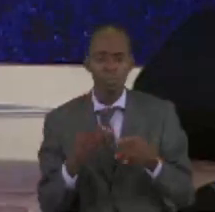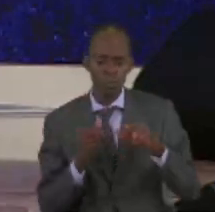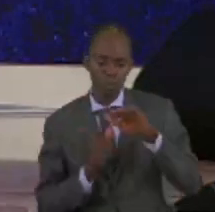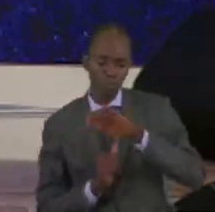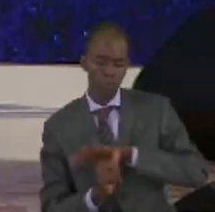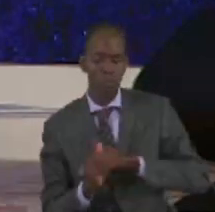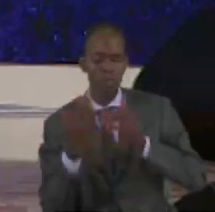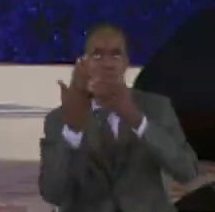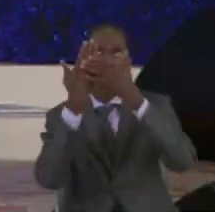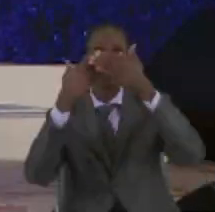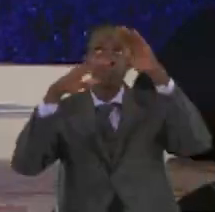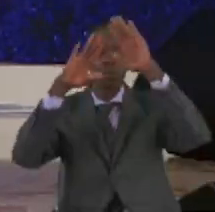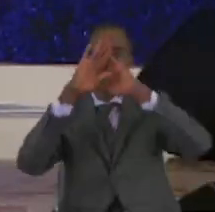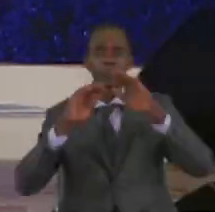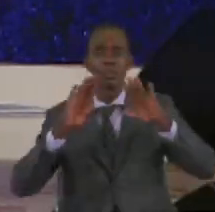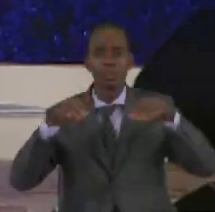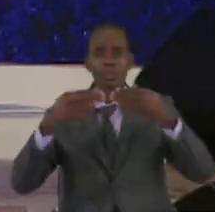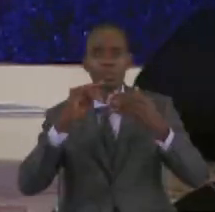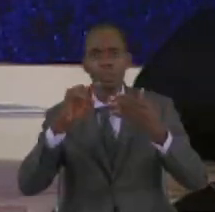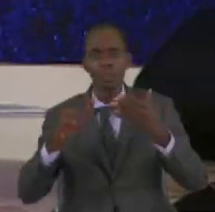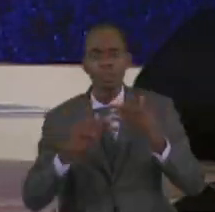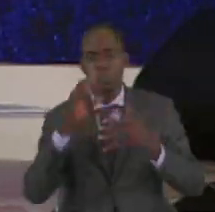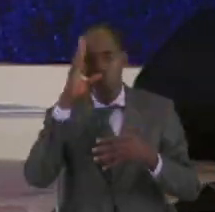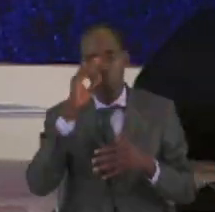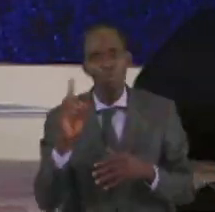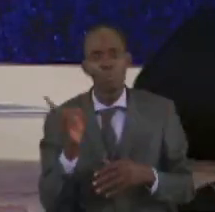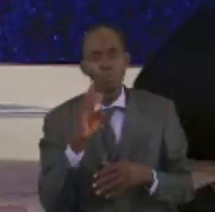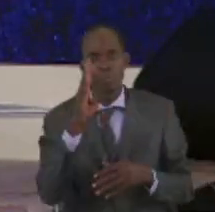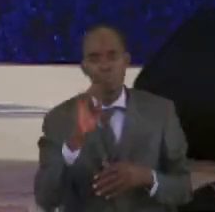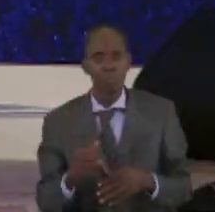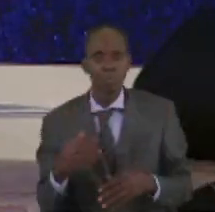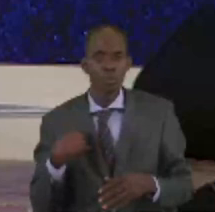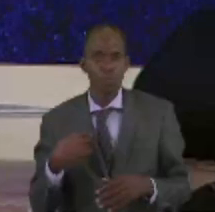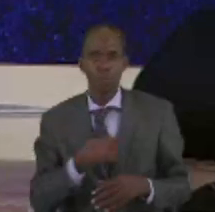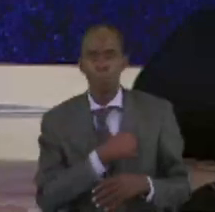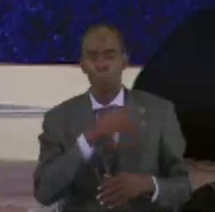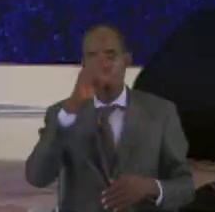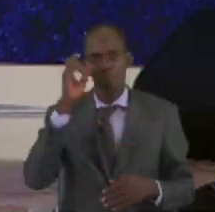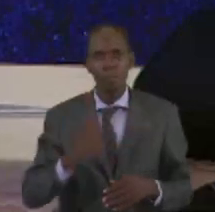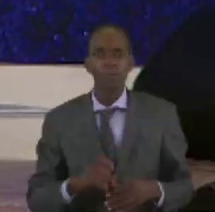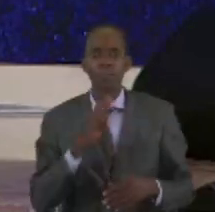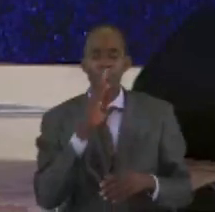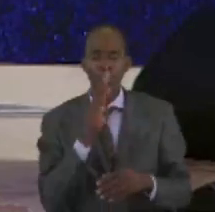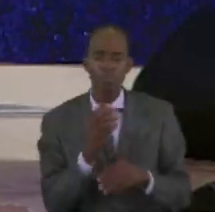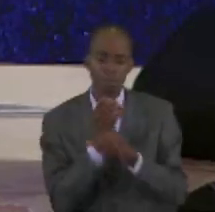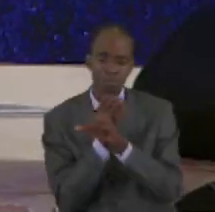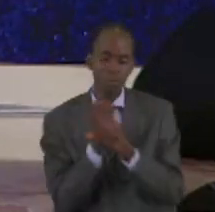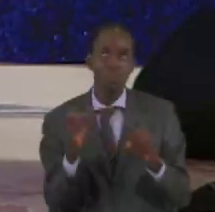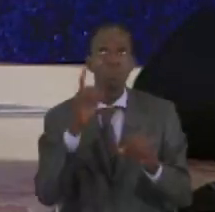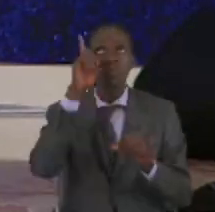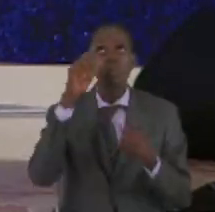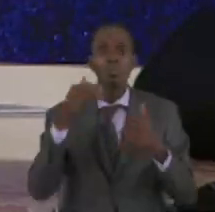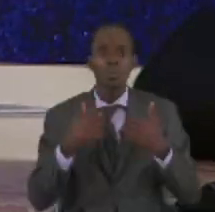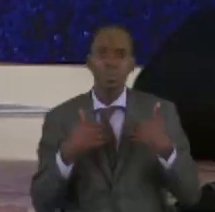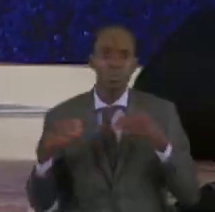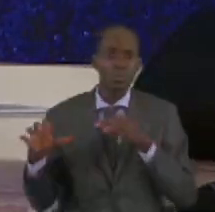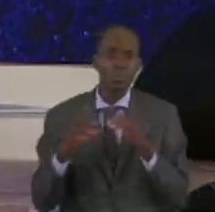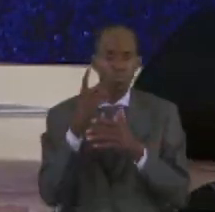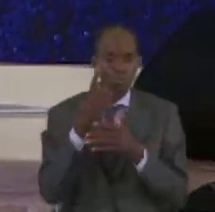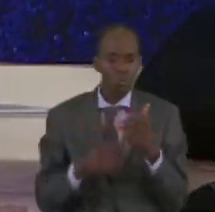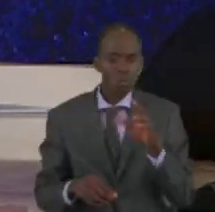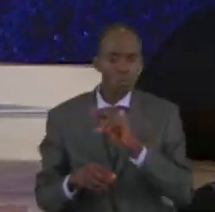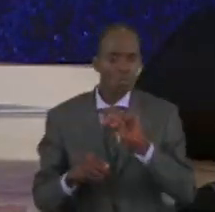n'y a sous le ciel aucun autre nom qui ait été donné parmi les hommes par lequel nous devons être sauvés.